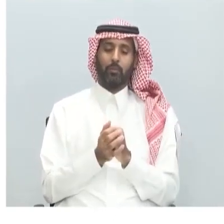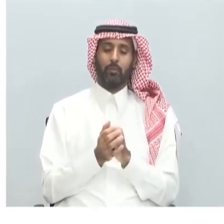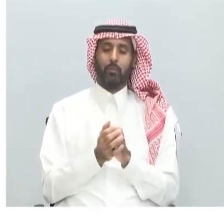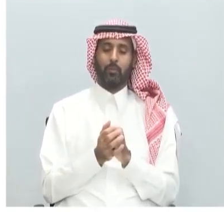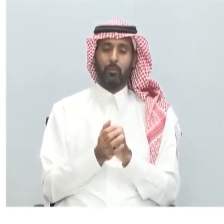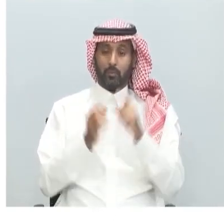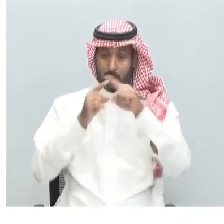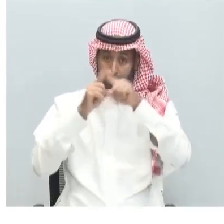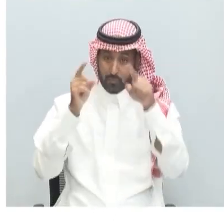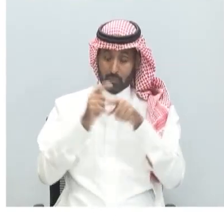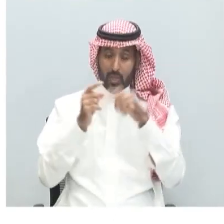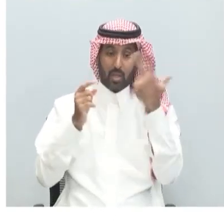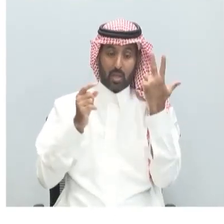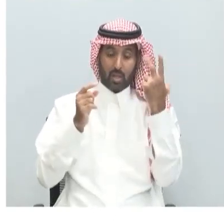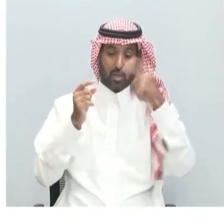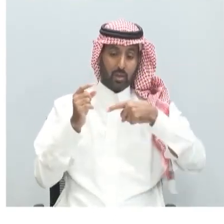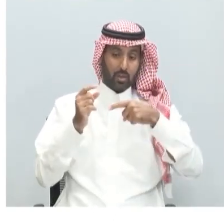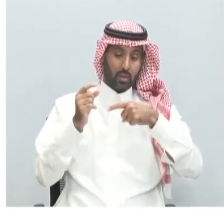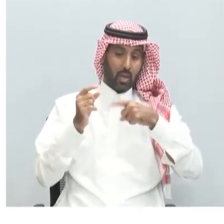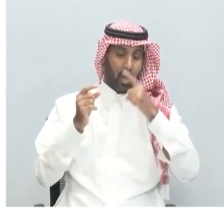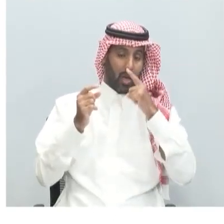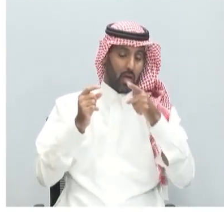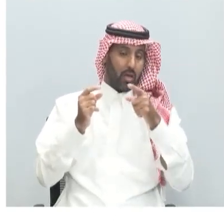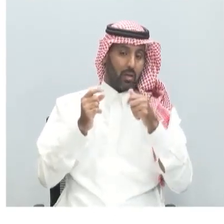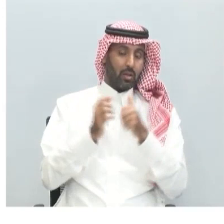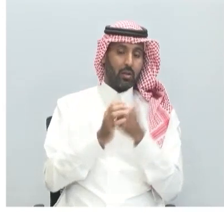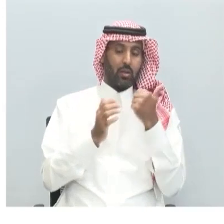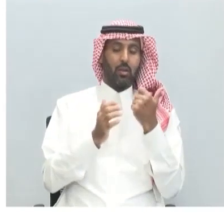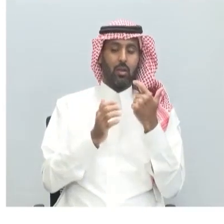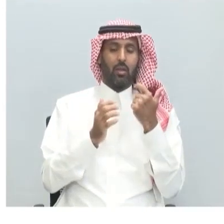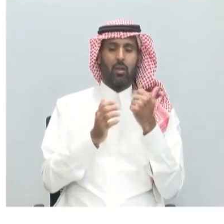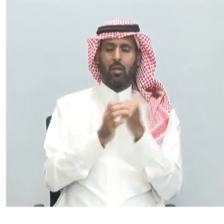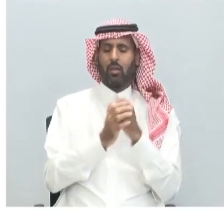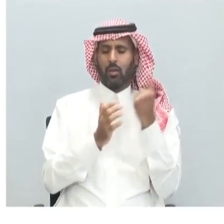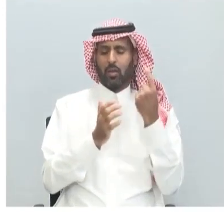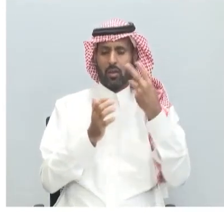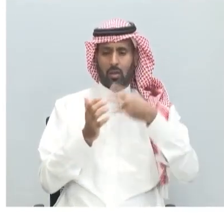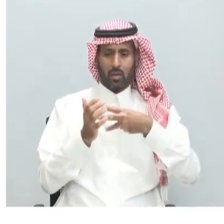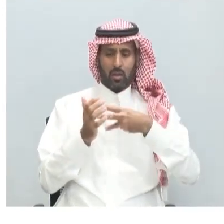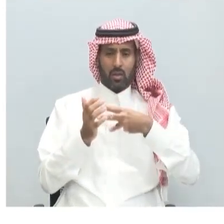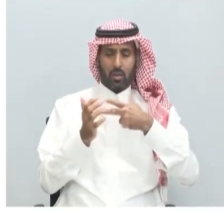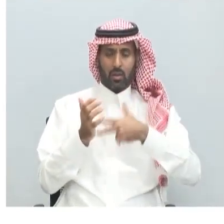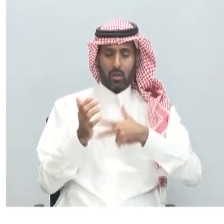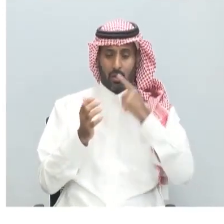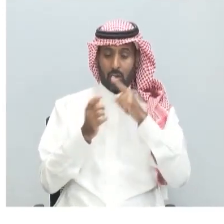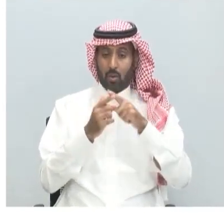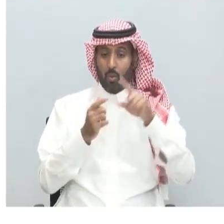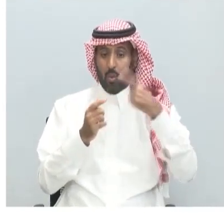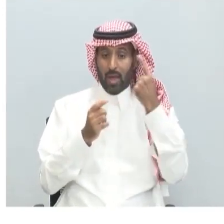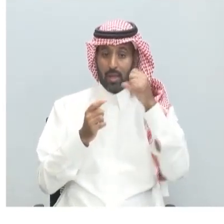هنا الشكل 18 2 نلاحظ تداخل المستويات لاحظ ون اس